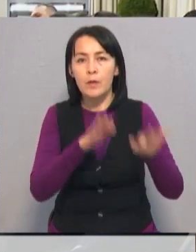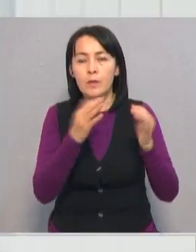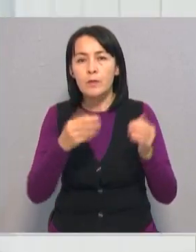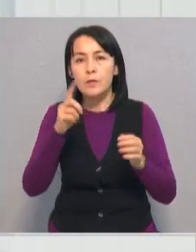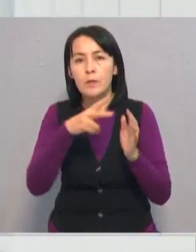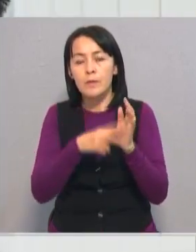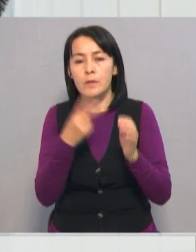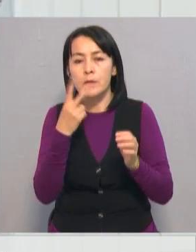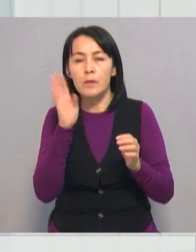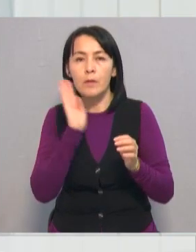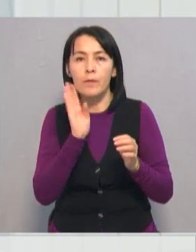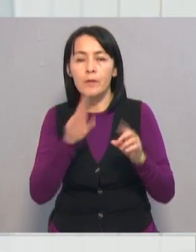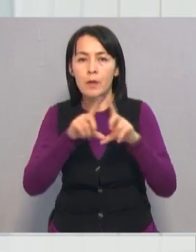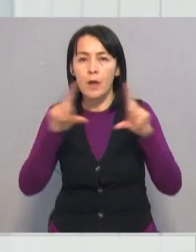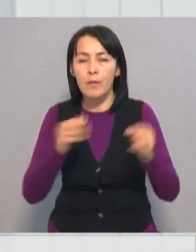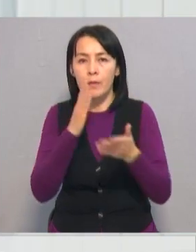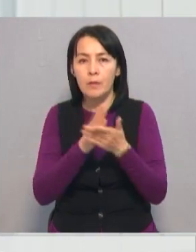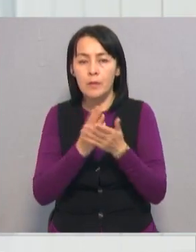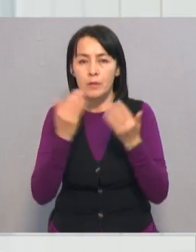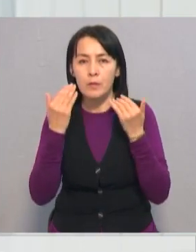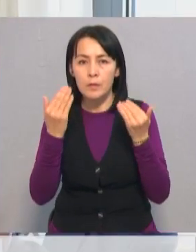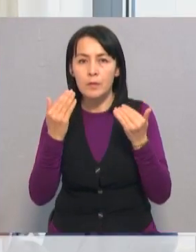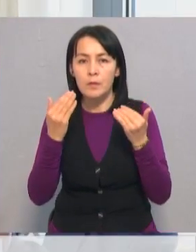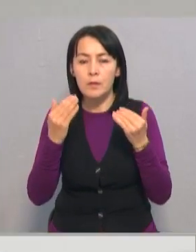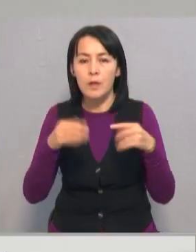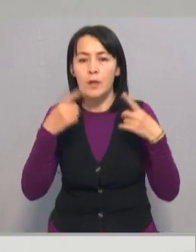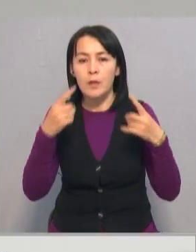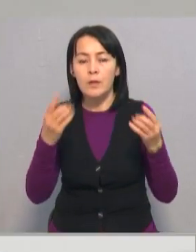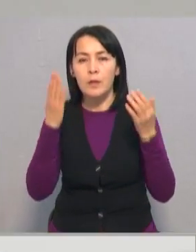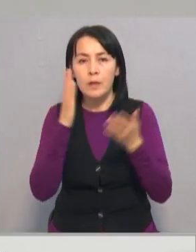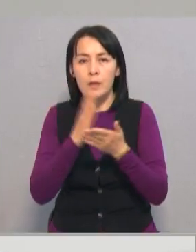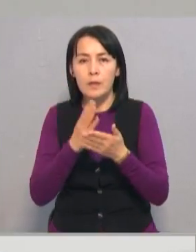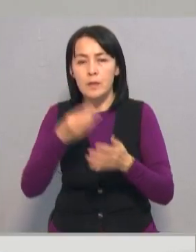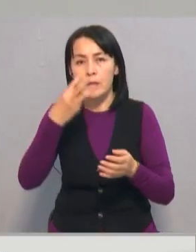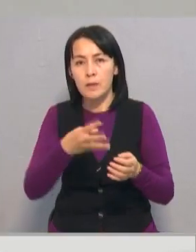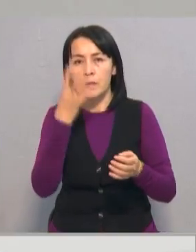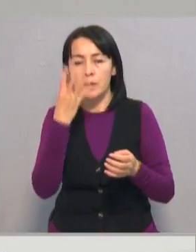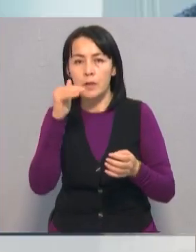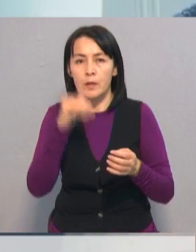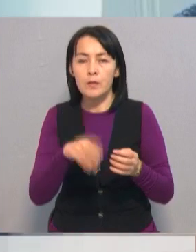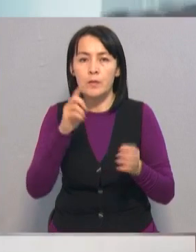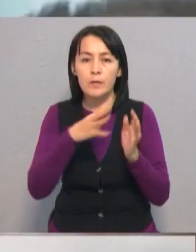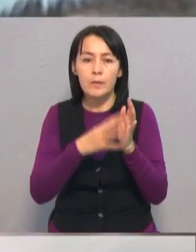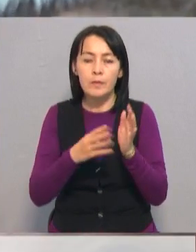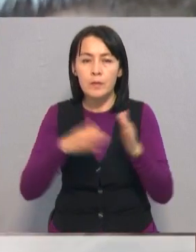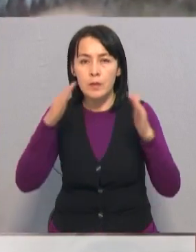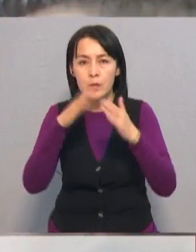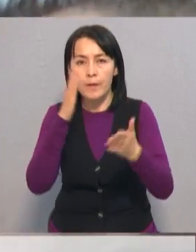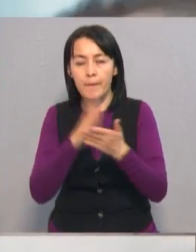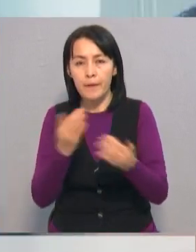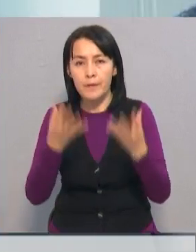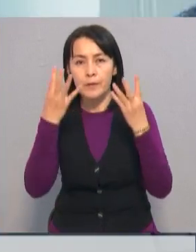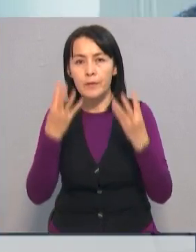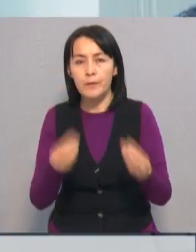182 водных объектов в водоохранных зонах И полосах расположено 34.10 жилых домов в